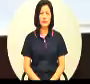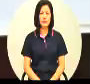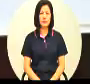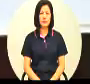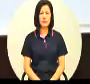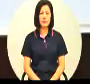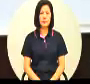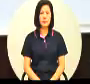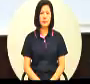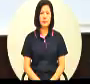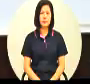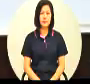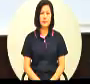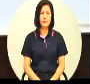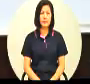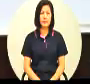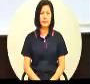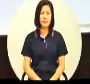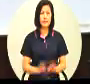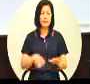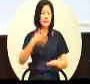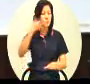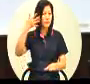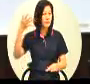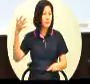民进党的音乐放一下。